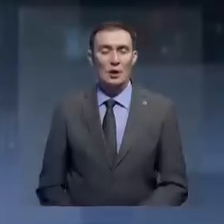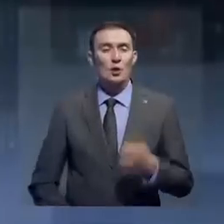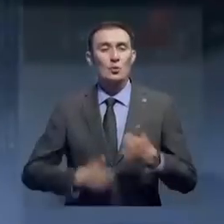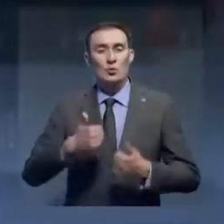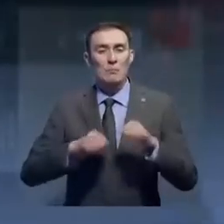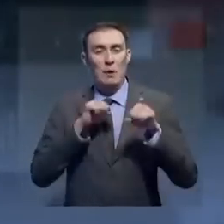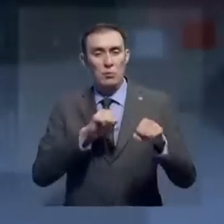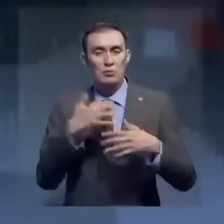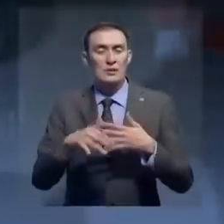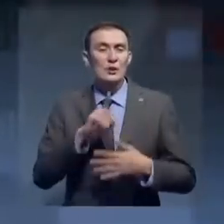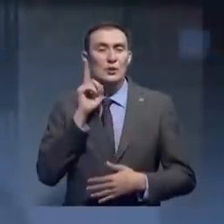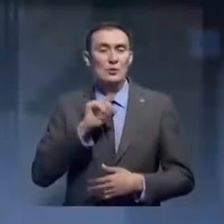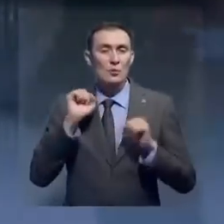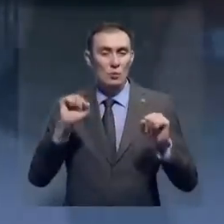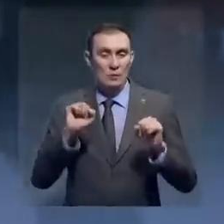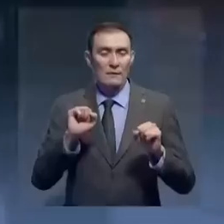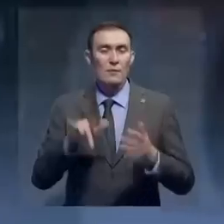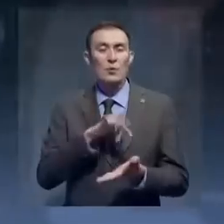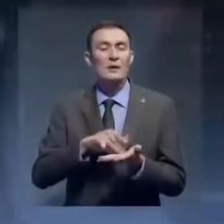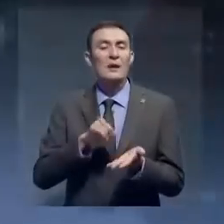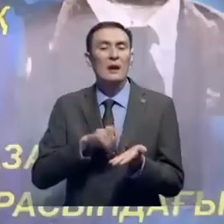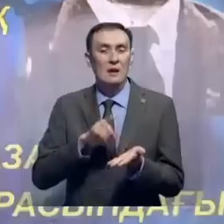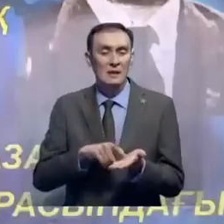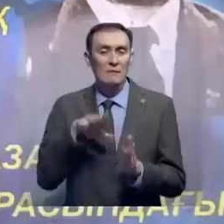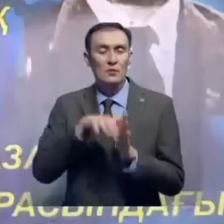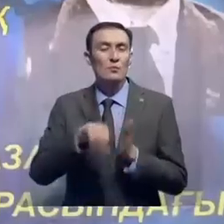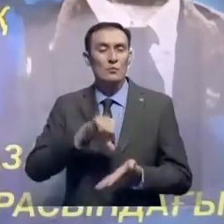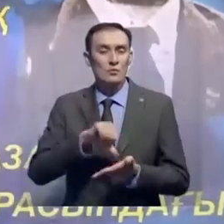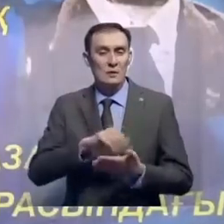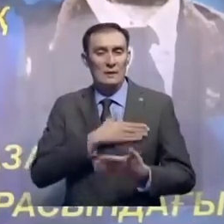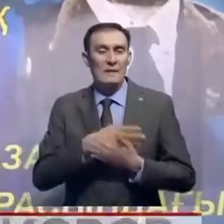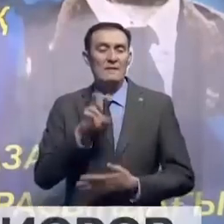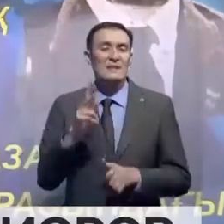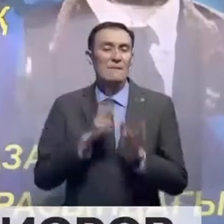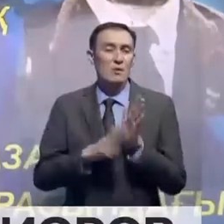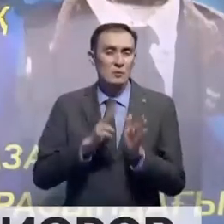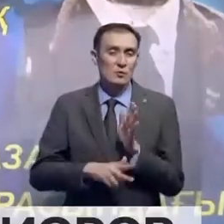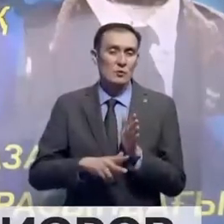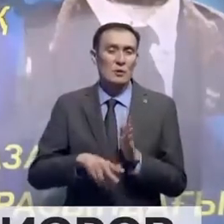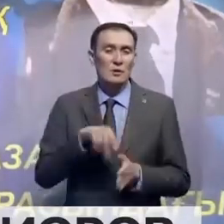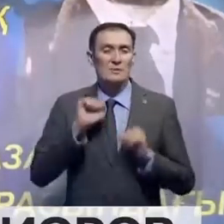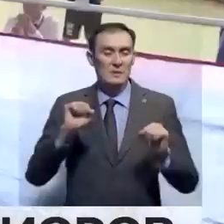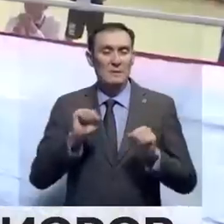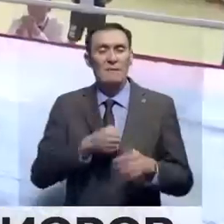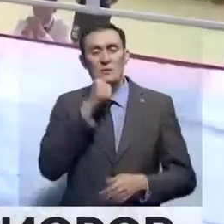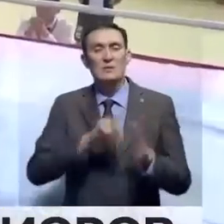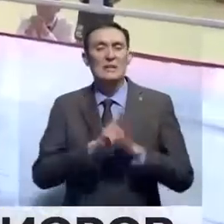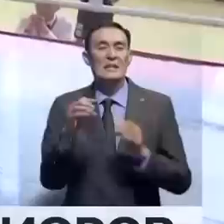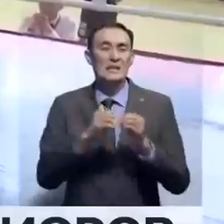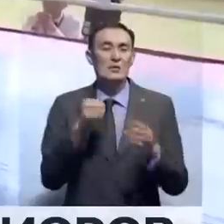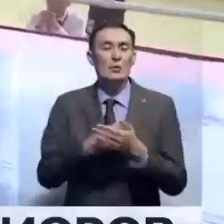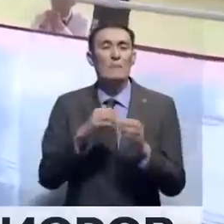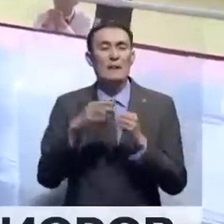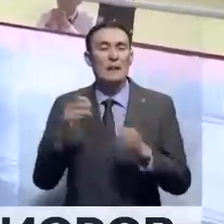турнир по боксу среди юниоров проходит в Караганде в нем принимают 280 участников в возрасте от 10